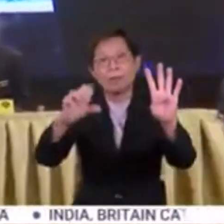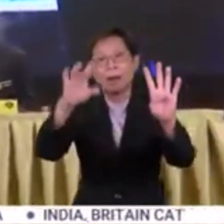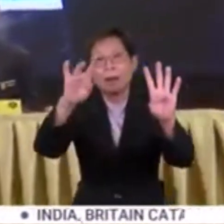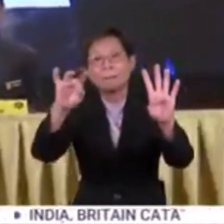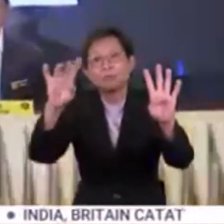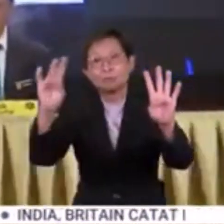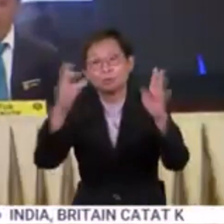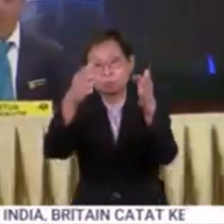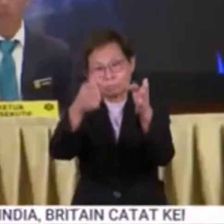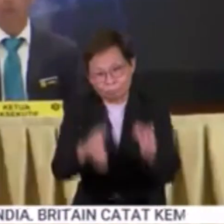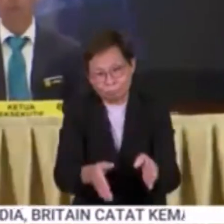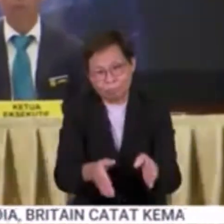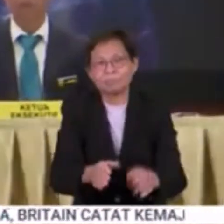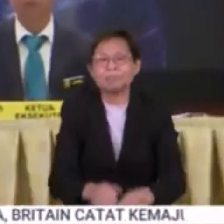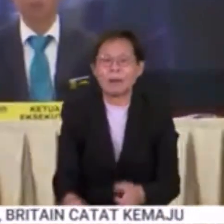2022687 orang